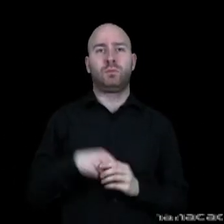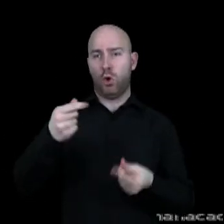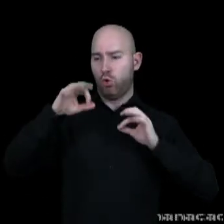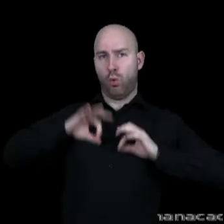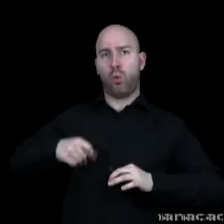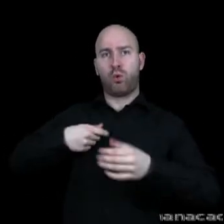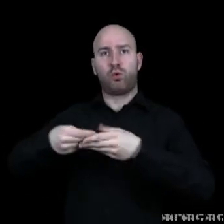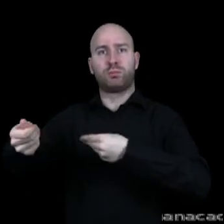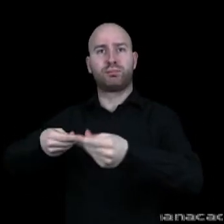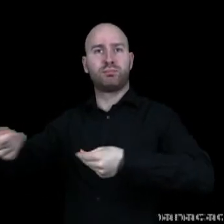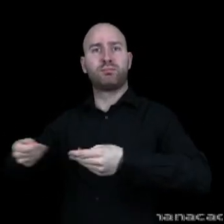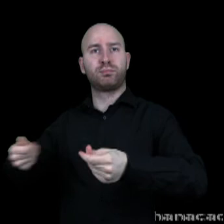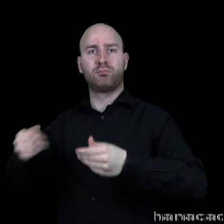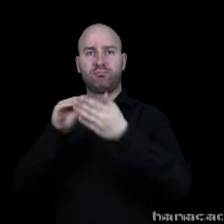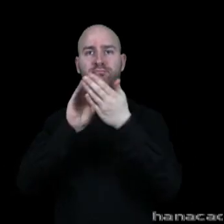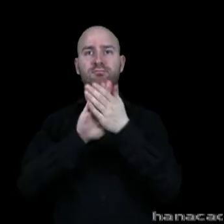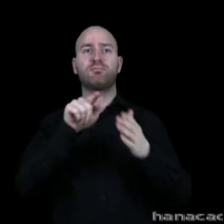rozporządzalny.